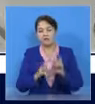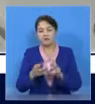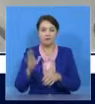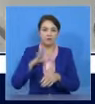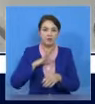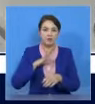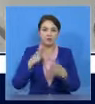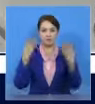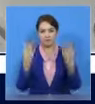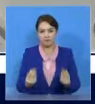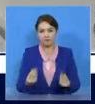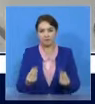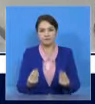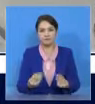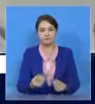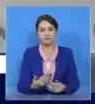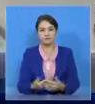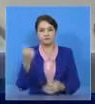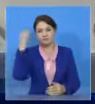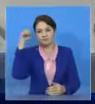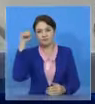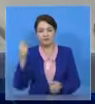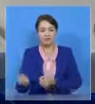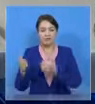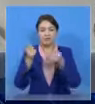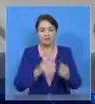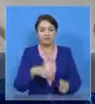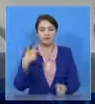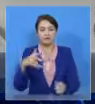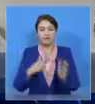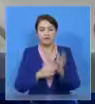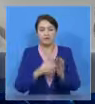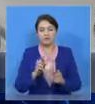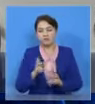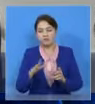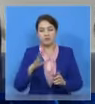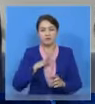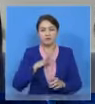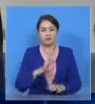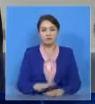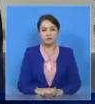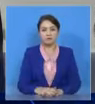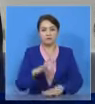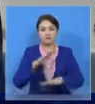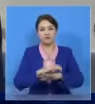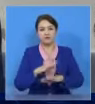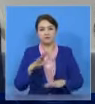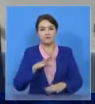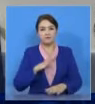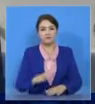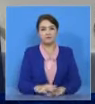түскен күні. Жеңісті әкелген 39 операция болған үлкен. Московский дейді